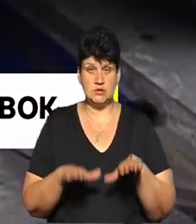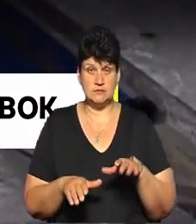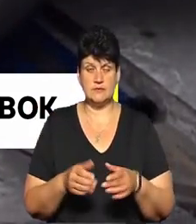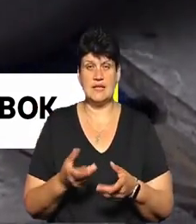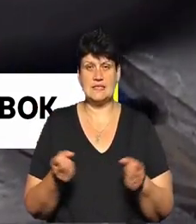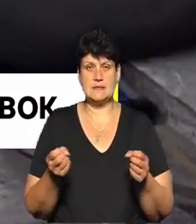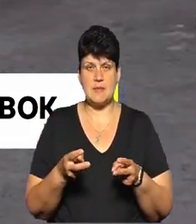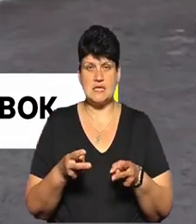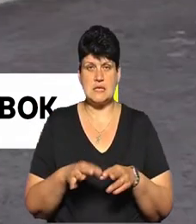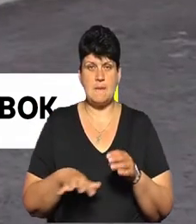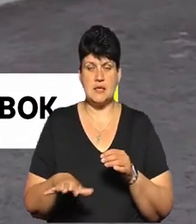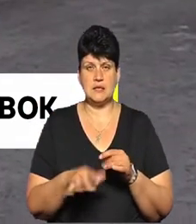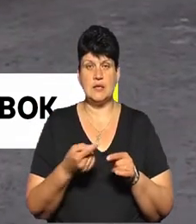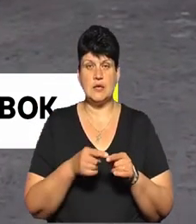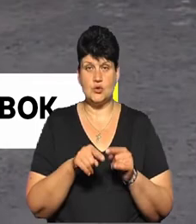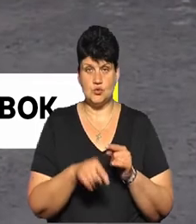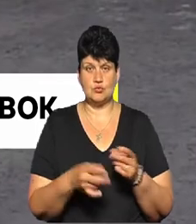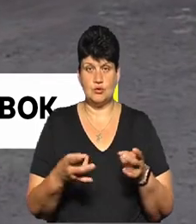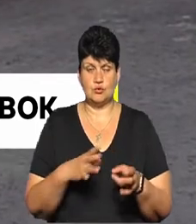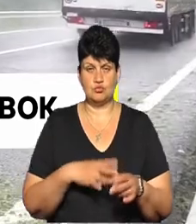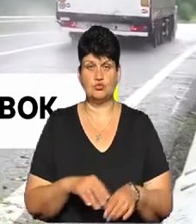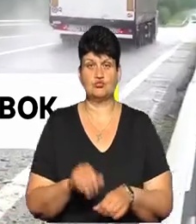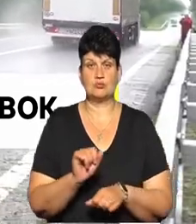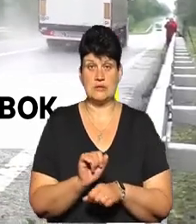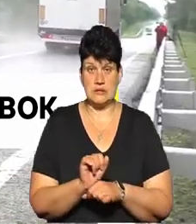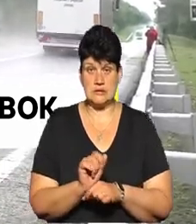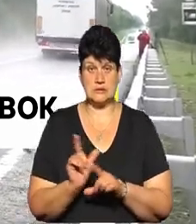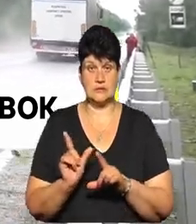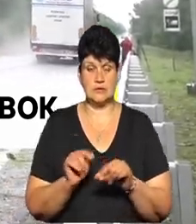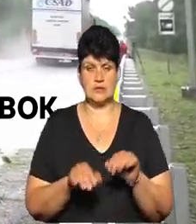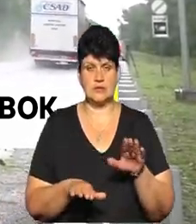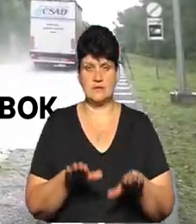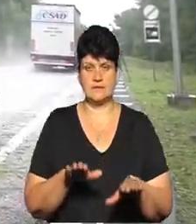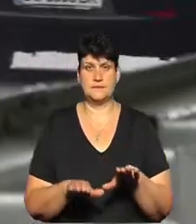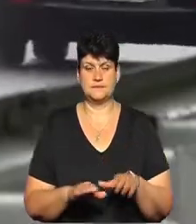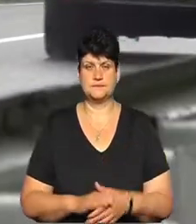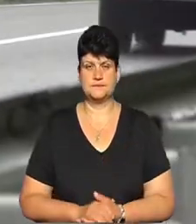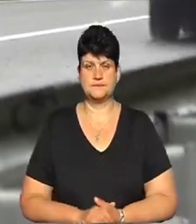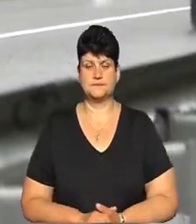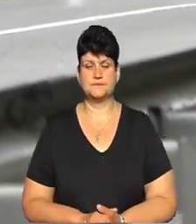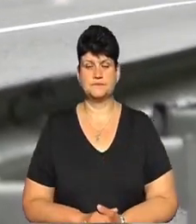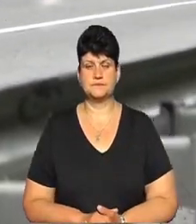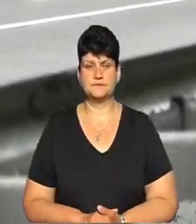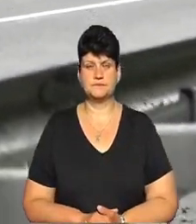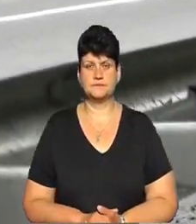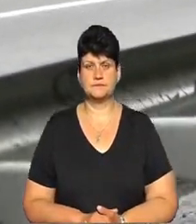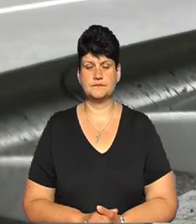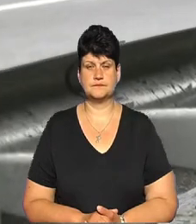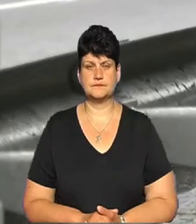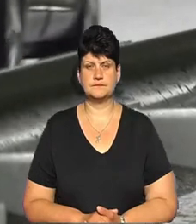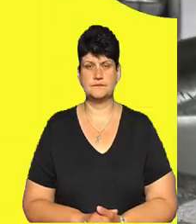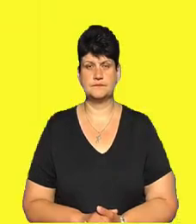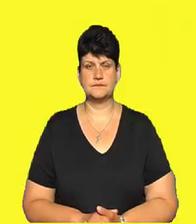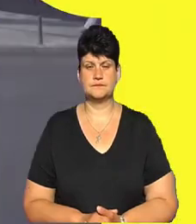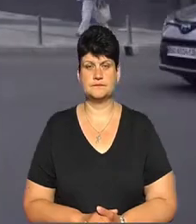Для цього водію потрібно було зупинитися та заїхати на вагу. Соломія Строз, Оксана Галіяш, новини на Суспільному, Тернопільщина.